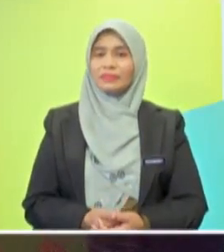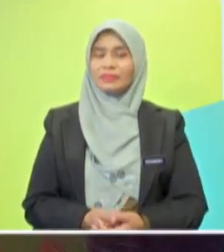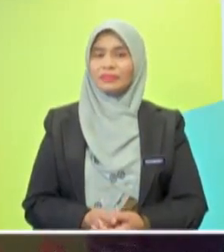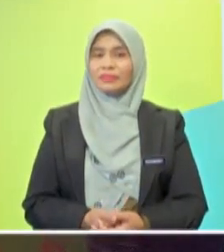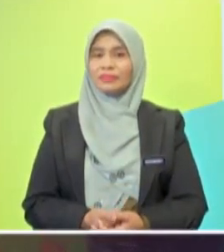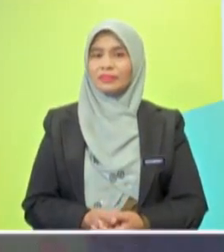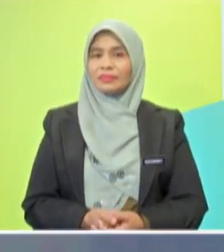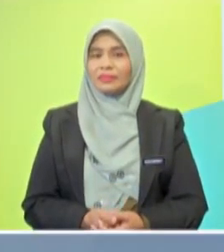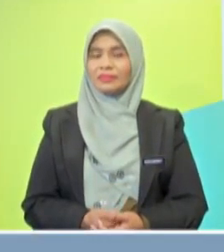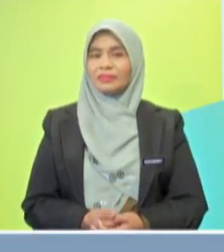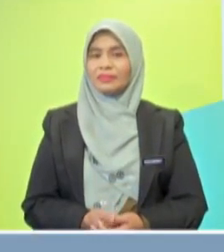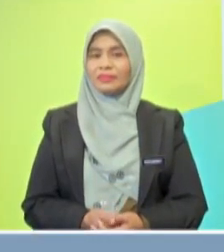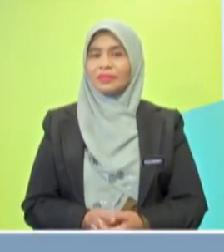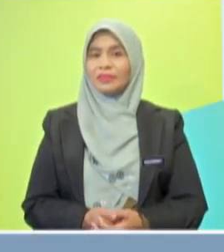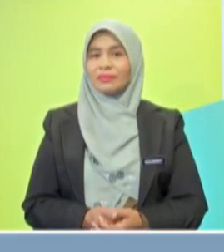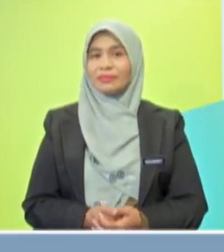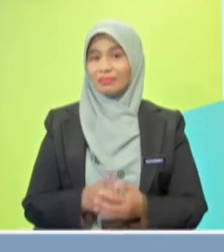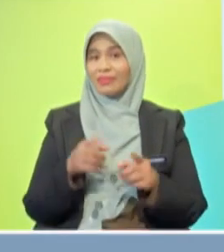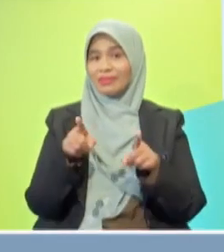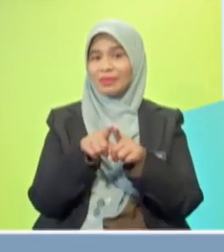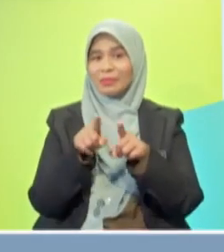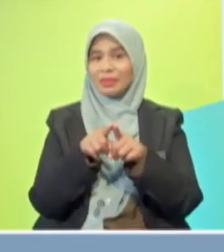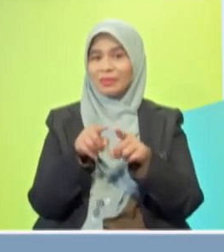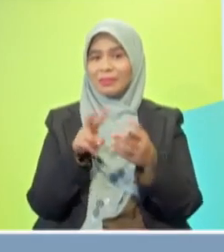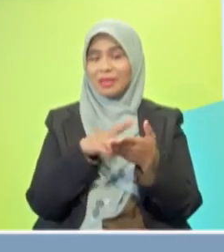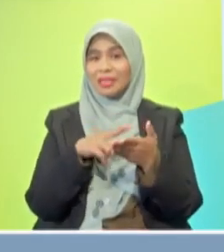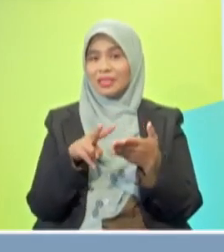Allahumma inni. Okey, boleh ikut sama-sama Ustazah.